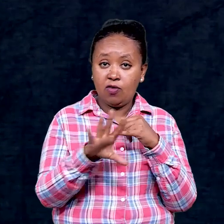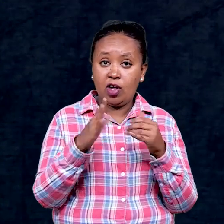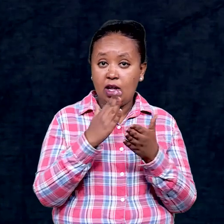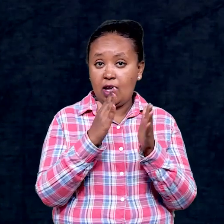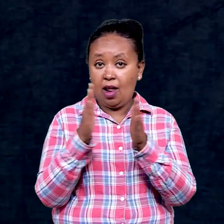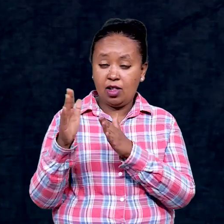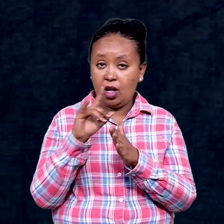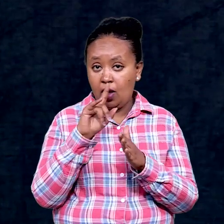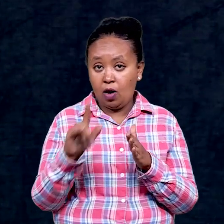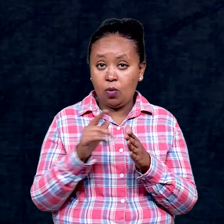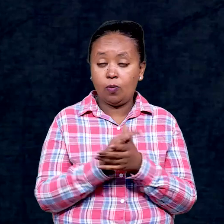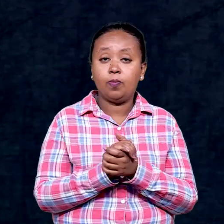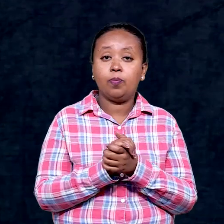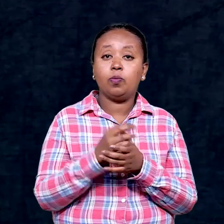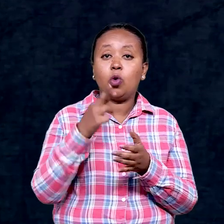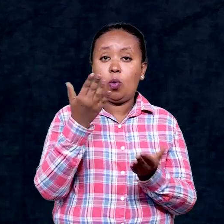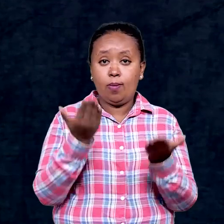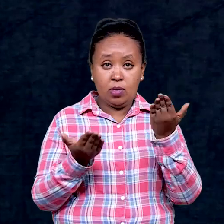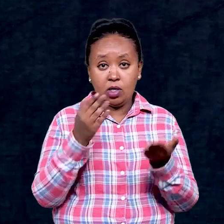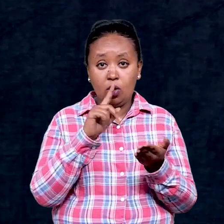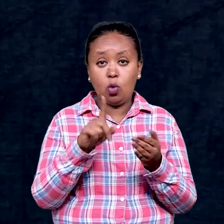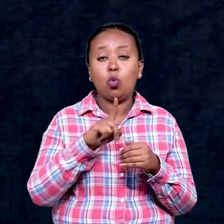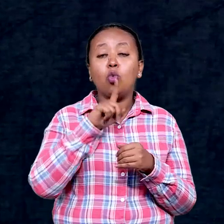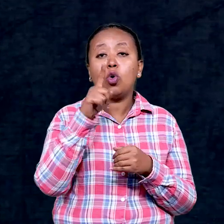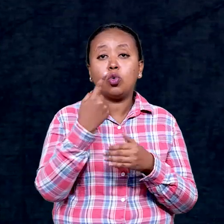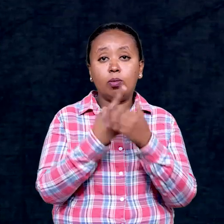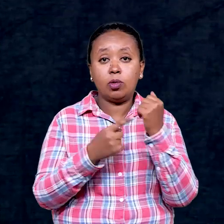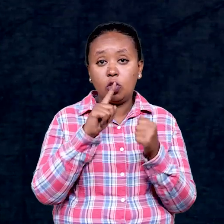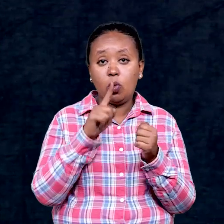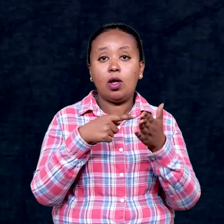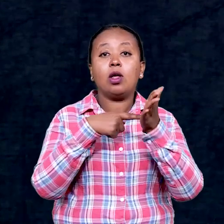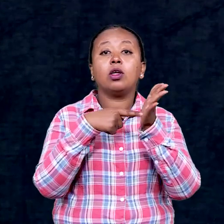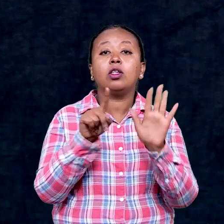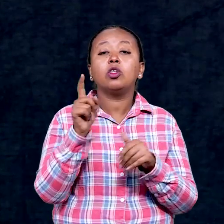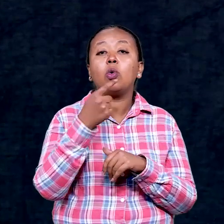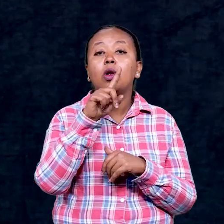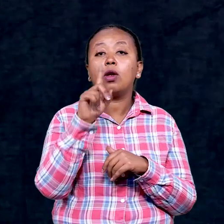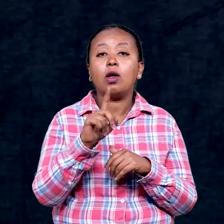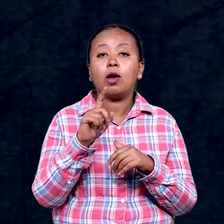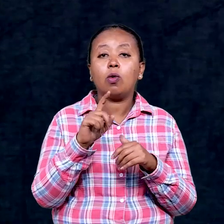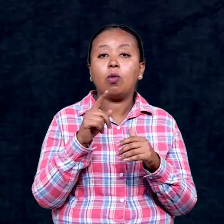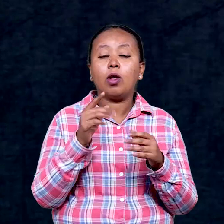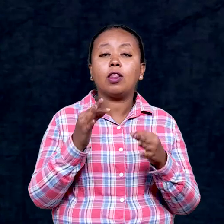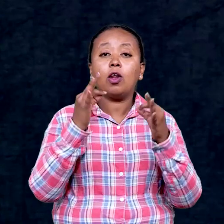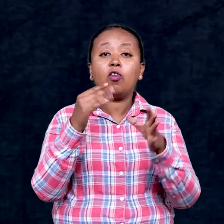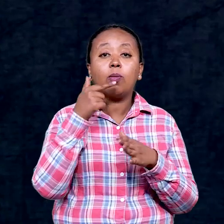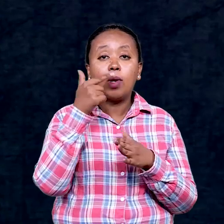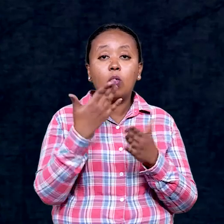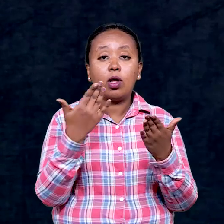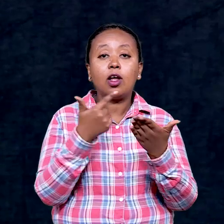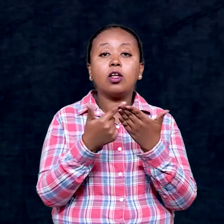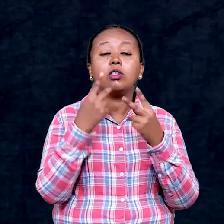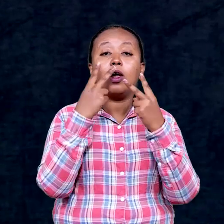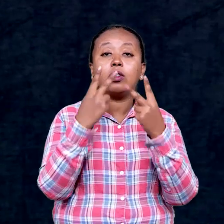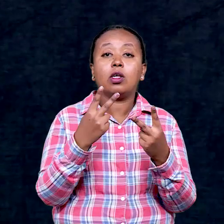ዘርፉ ገለልተኛ ነው ወይም ሚዛናዊ ነው እነቱን ብቻ ነው እና ግልጽ የሆነ ነገር ነው ያስተላልፈው የሚለውን ነገር